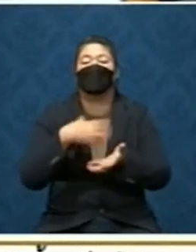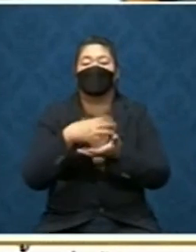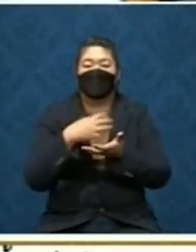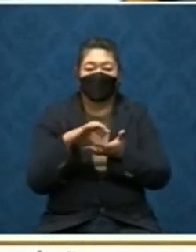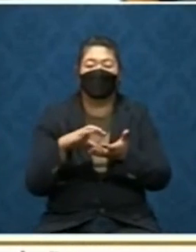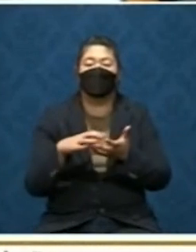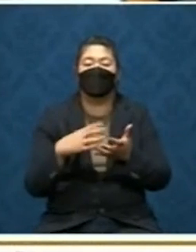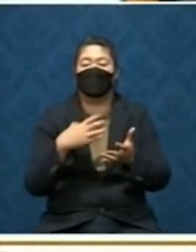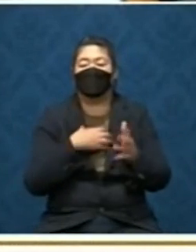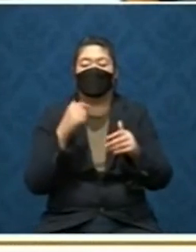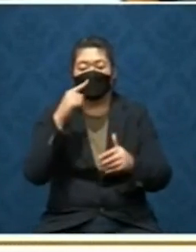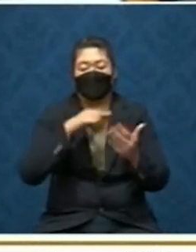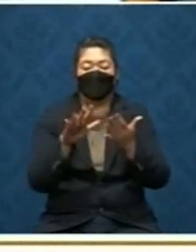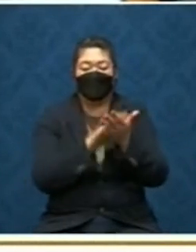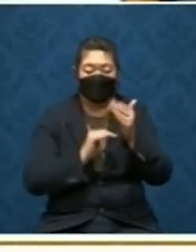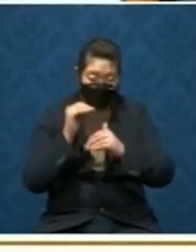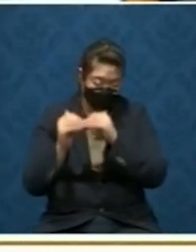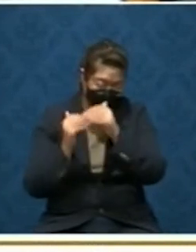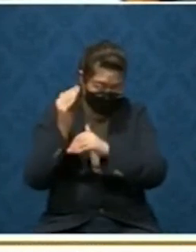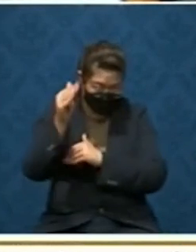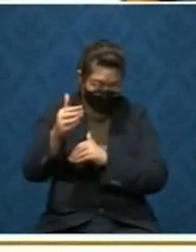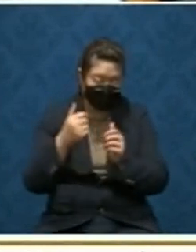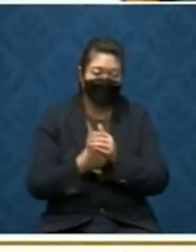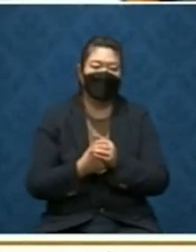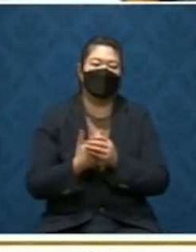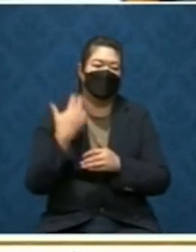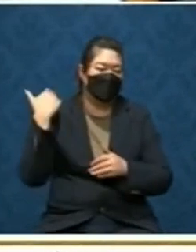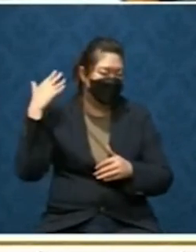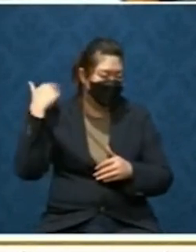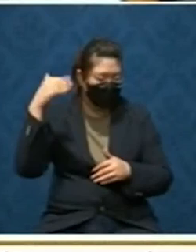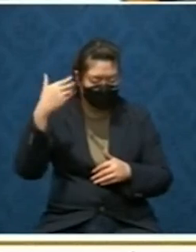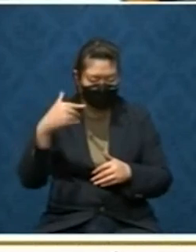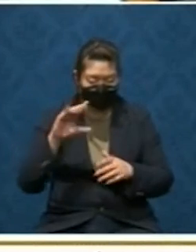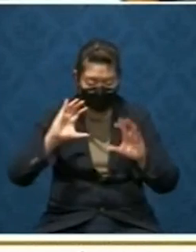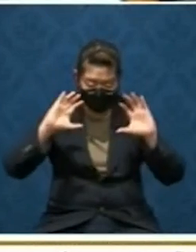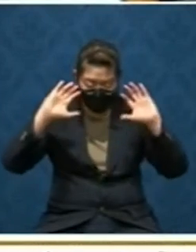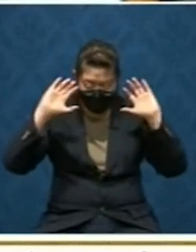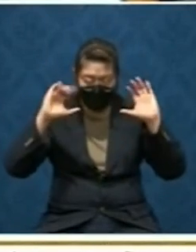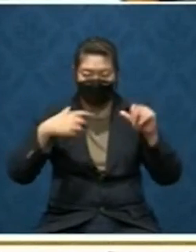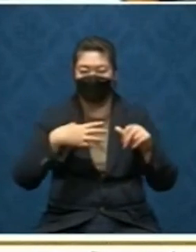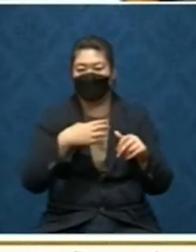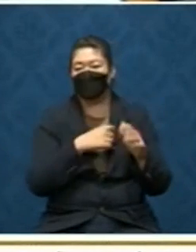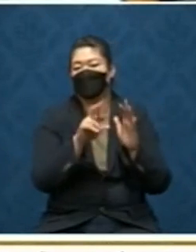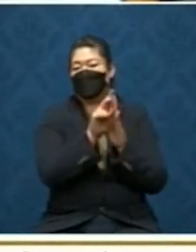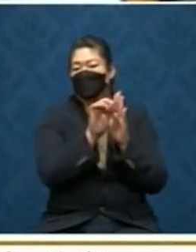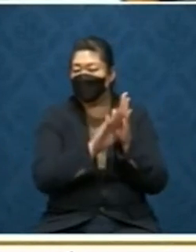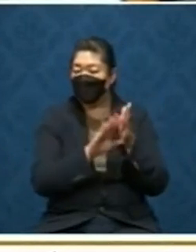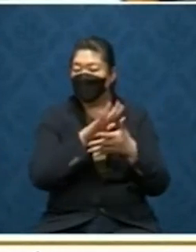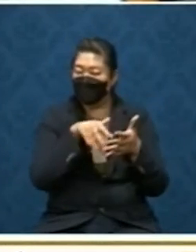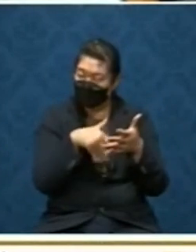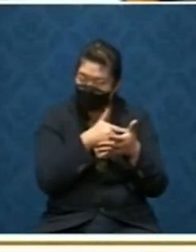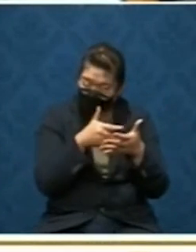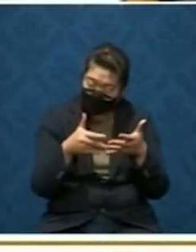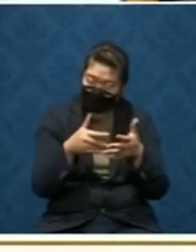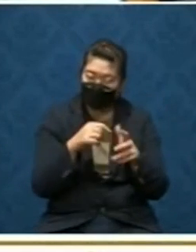างประเทศนี้ไปด้วยกันท่านประธานที่เคารพคะที่ผ่านมารัฐบาลค่ะพยายามที่จะชูนโยบายที่ดูทันสมัยดูก้าวหน้าไม่ว่าจะเป็